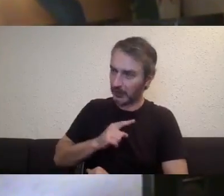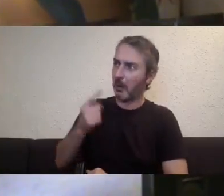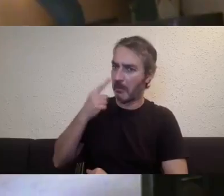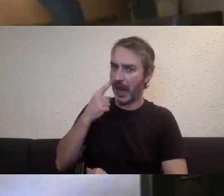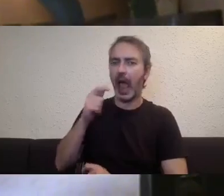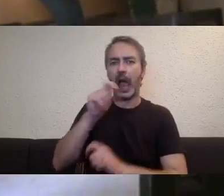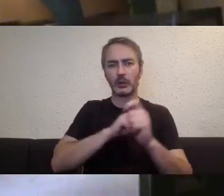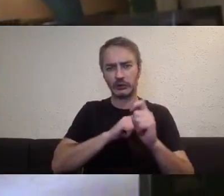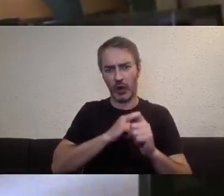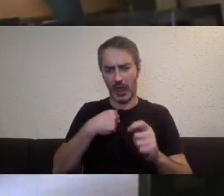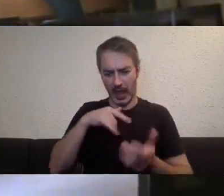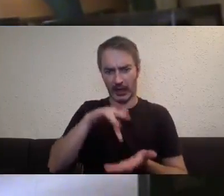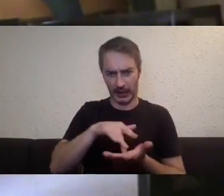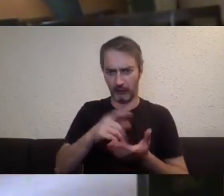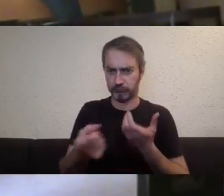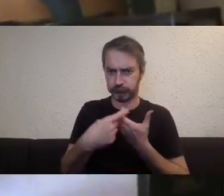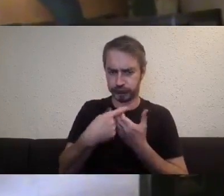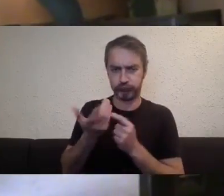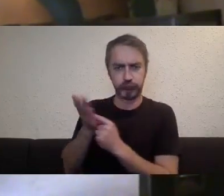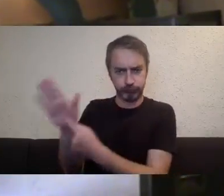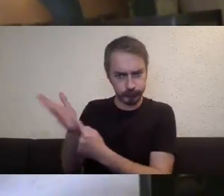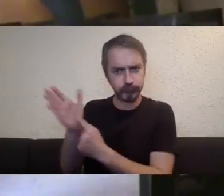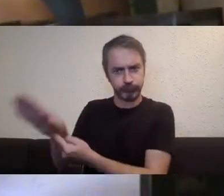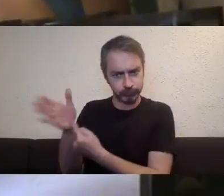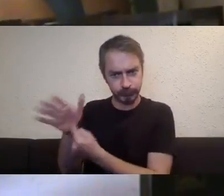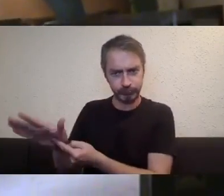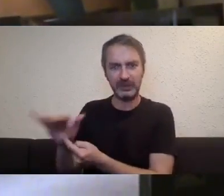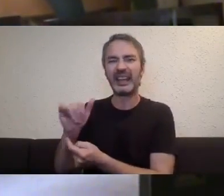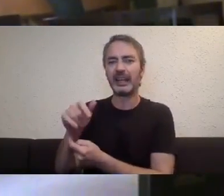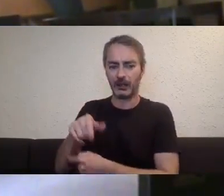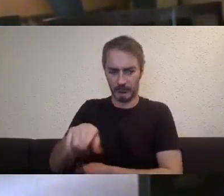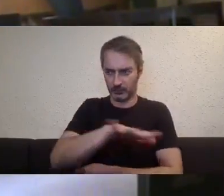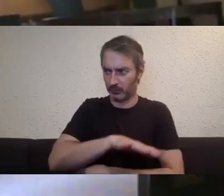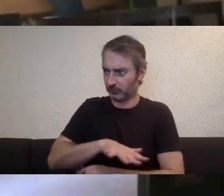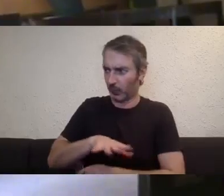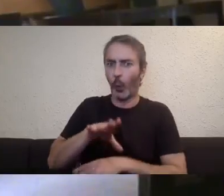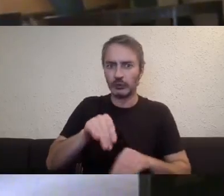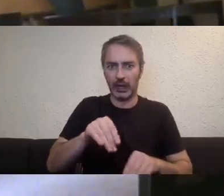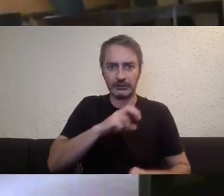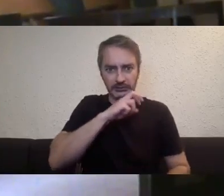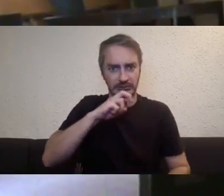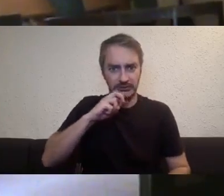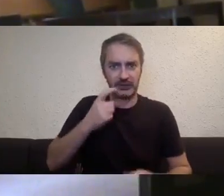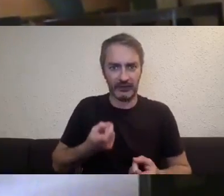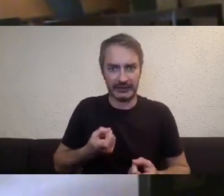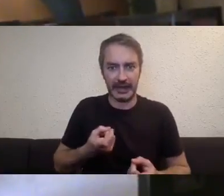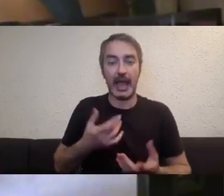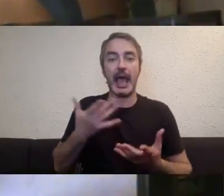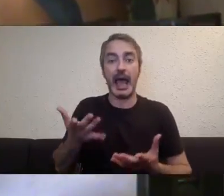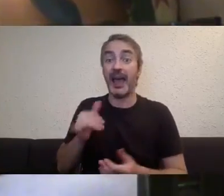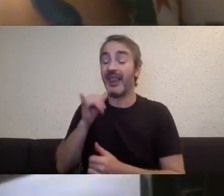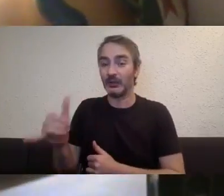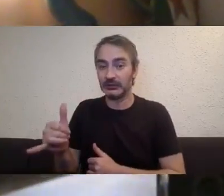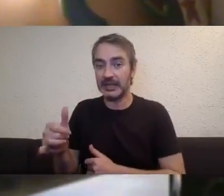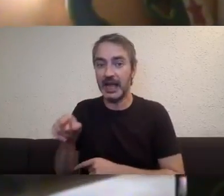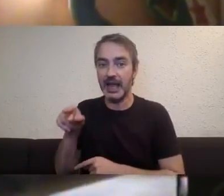de les organitzacions i col·lectius que han passat per aquí i alguns d'ells que fan ús de l'espai. No? Llavors, a